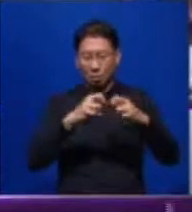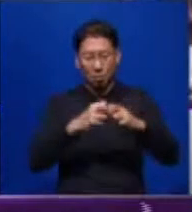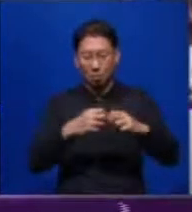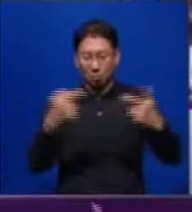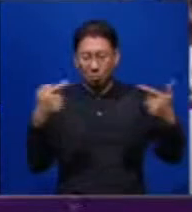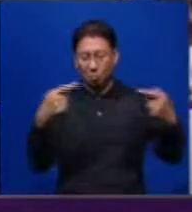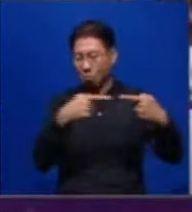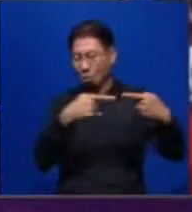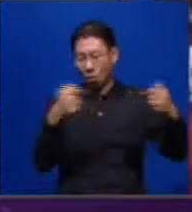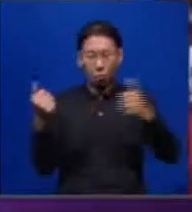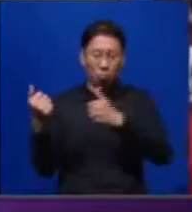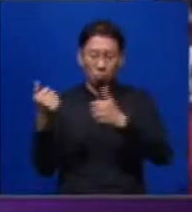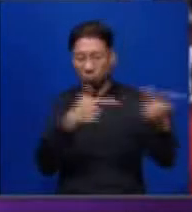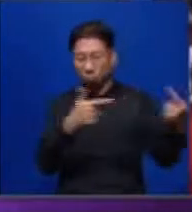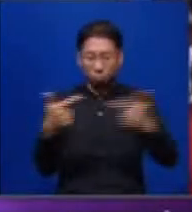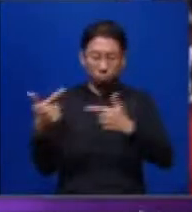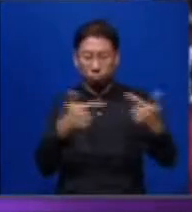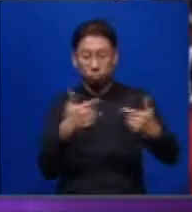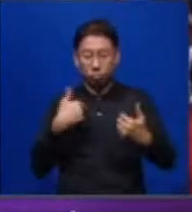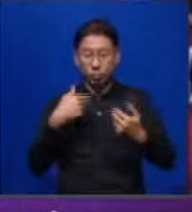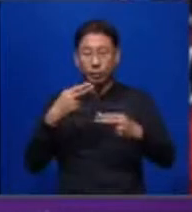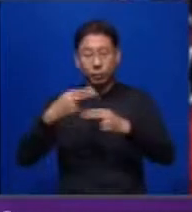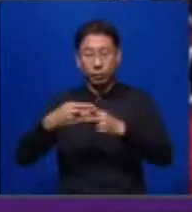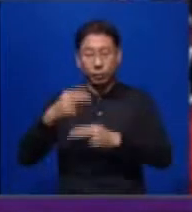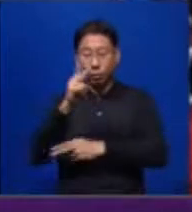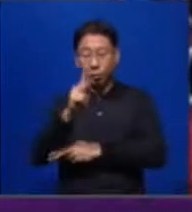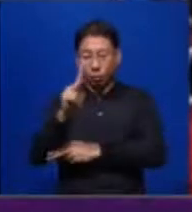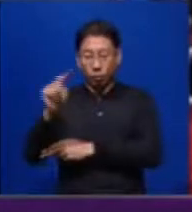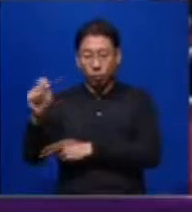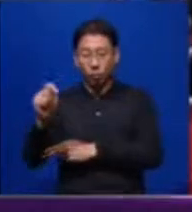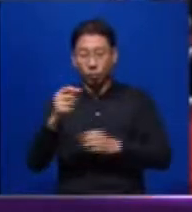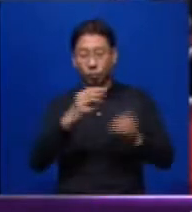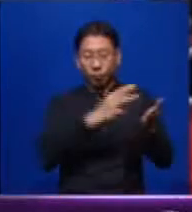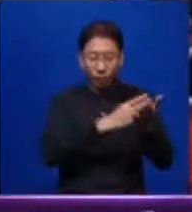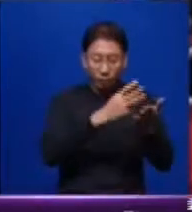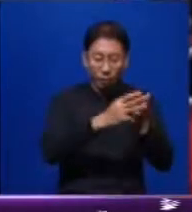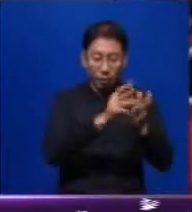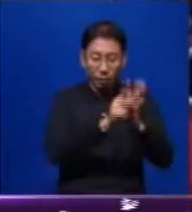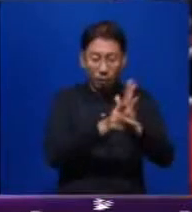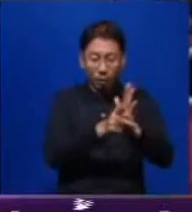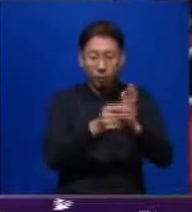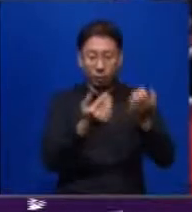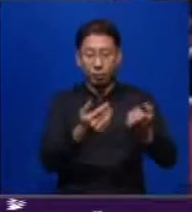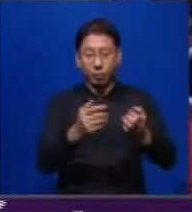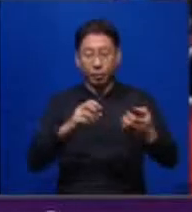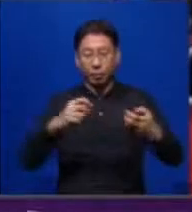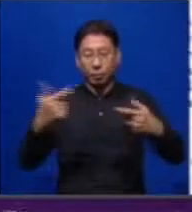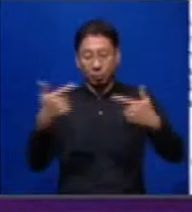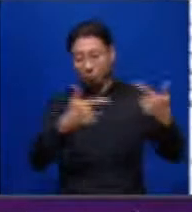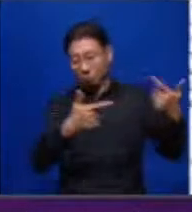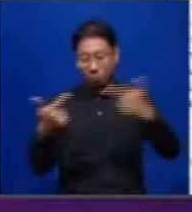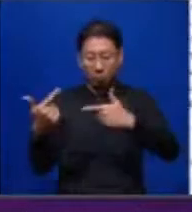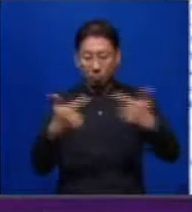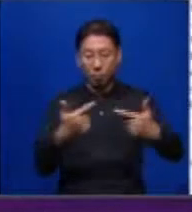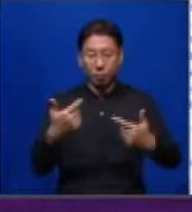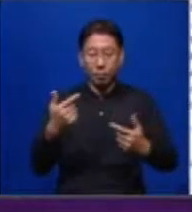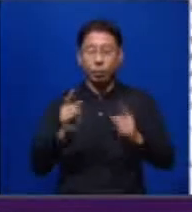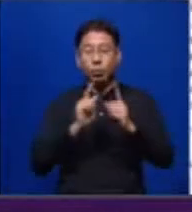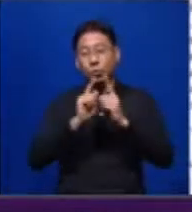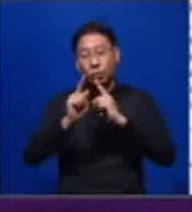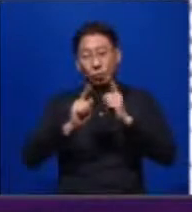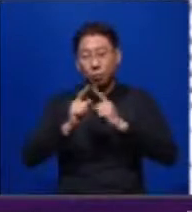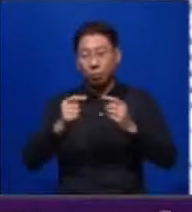จนกลายเป็นการตอบโต้กันระหว่างนายสมชายกับนักวิชาการกลุ่มสพปจนเกิดการท้าทายให้มีการดีเบต